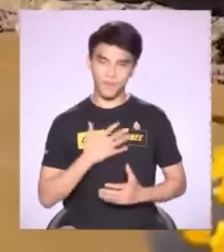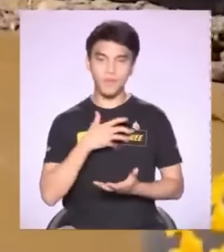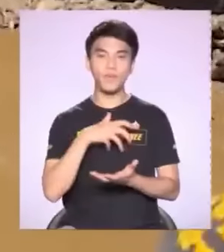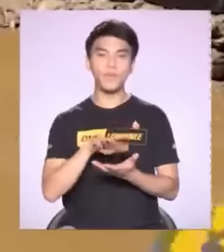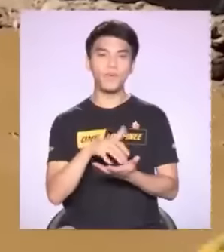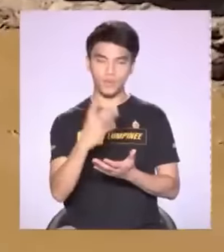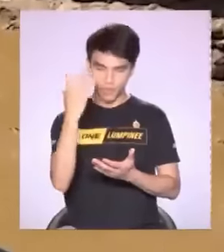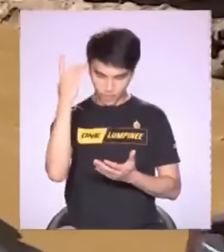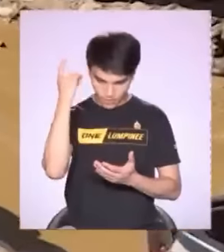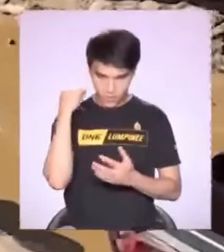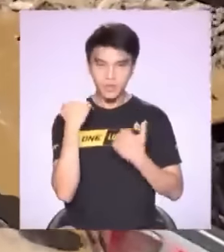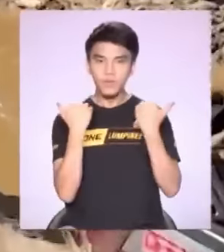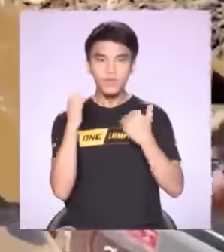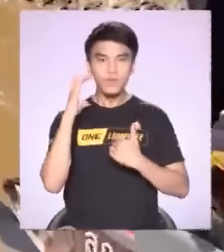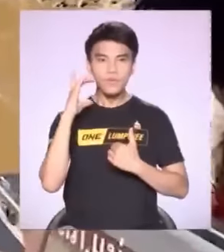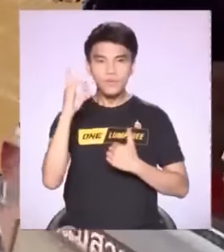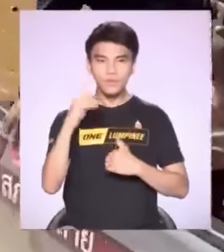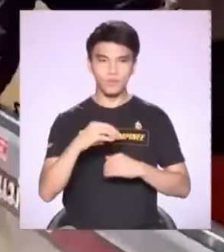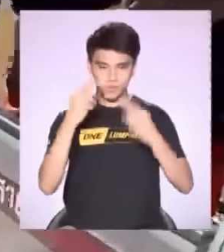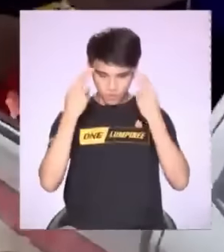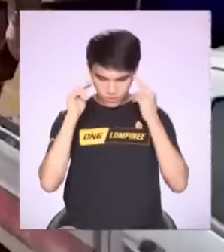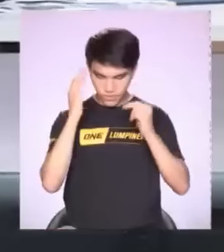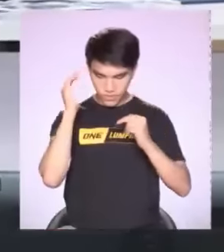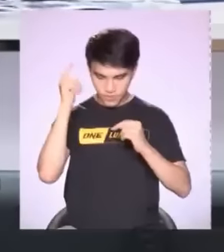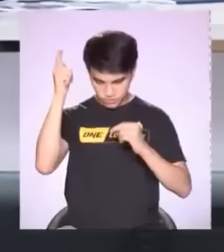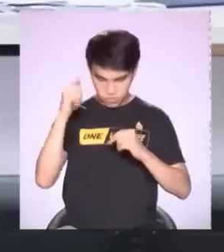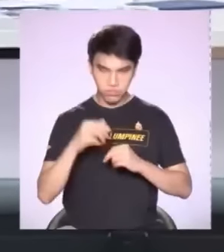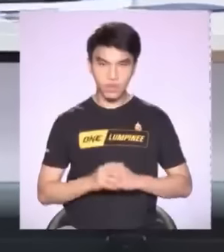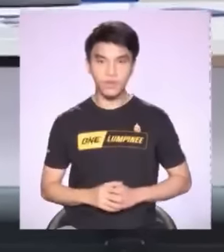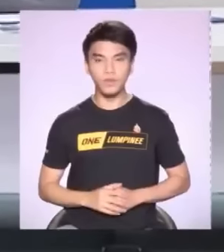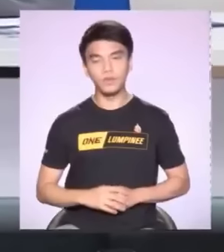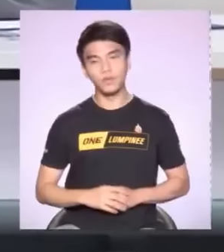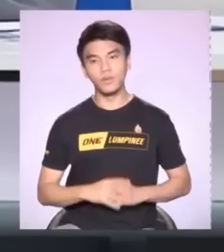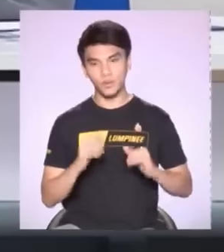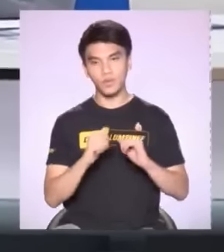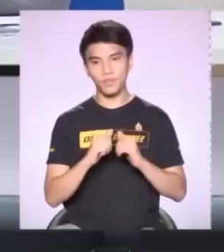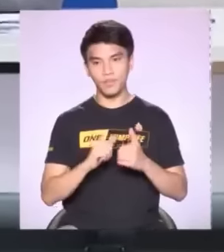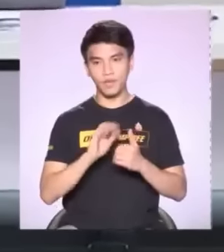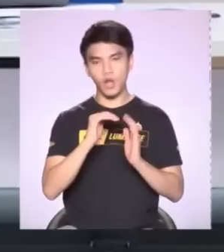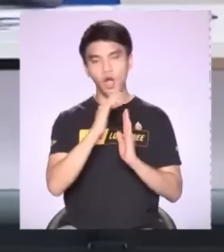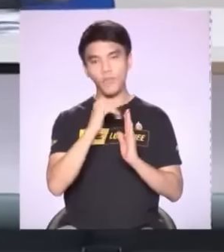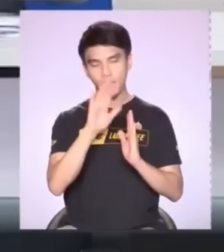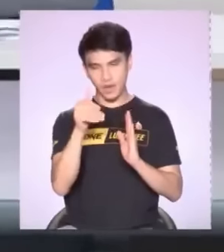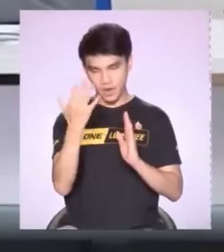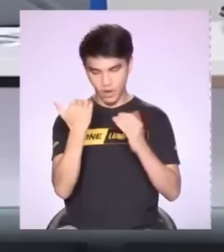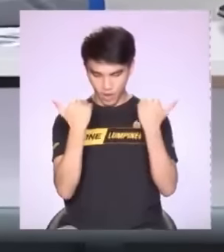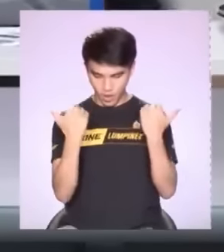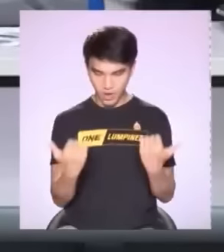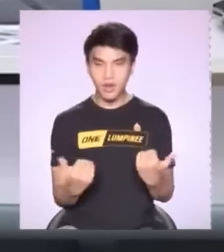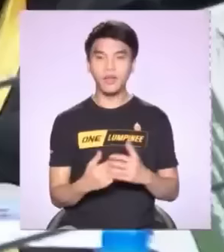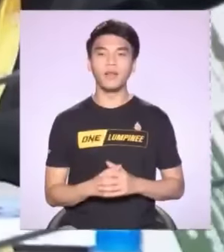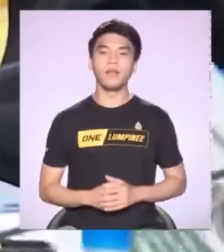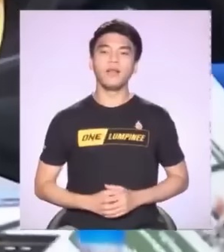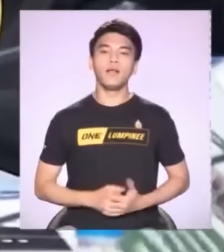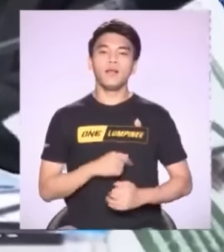รายงานไปเมื่อวานนี้ว่าวันนี้พรุ่งนี้นายกอิงจะเดินทางไปดูพื้นที่ประสบภัยในพื้นที่ภาคเหนือค่ะวันนี้เดินทางแล้ว